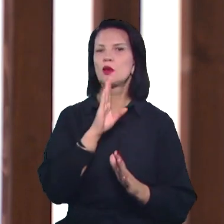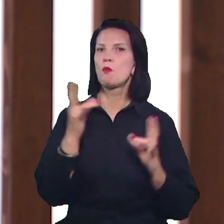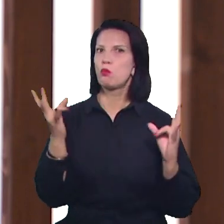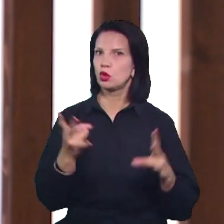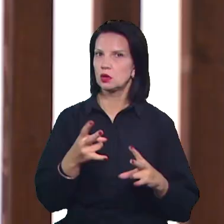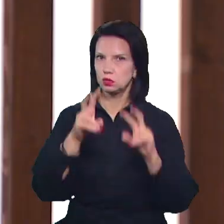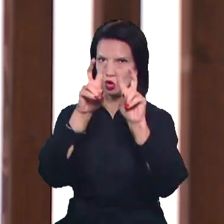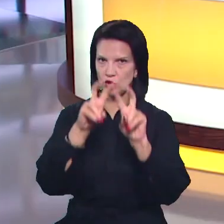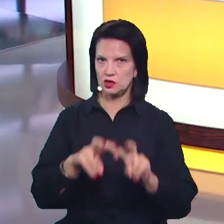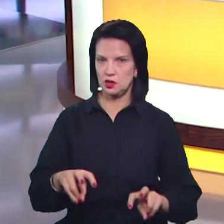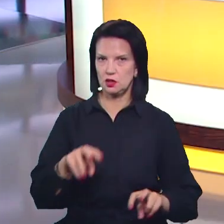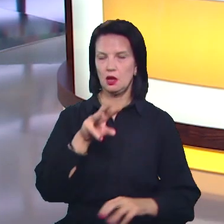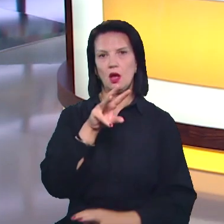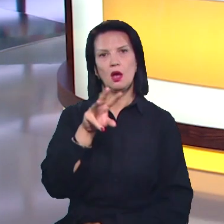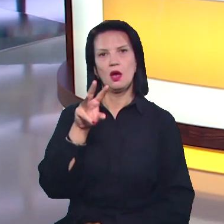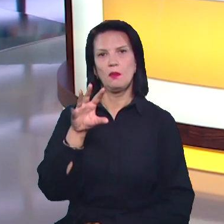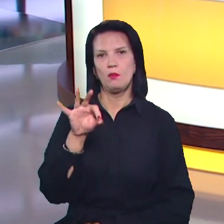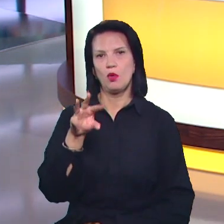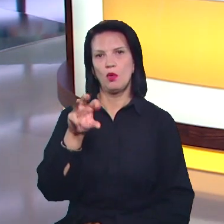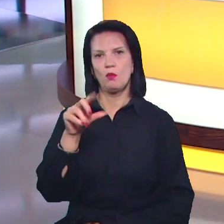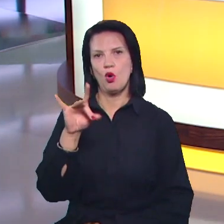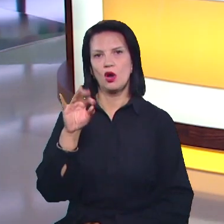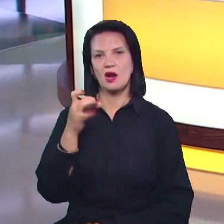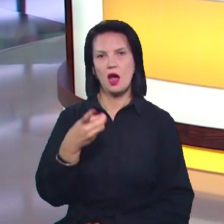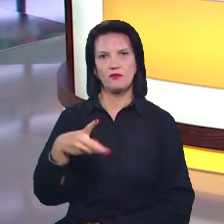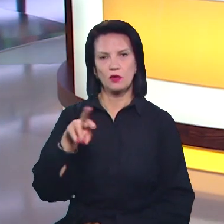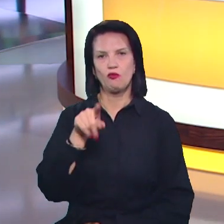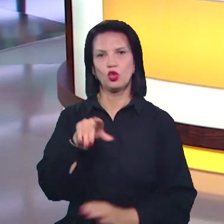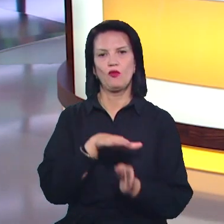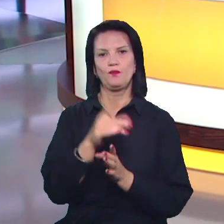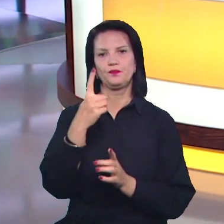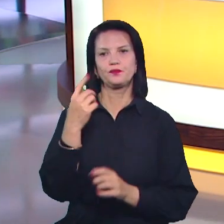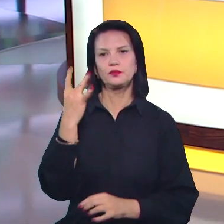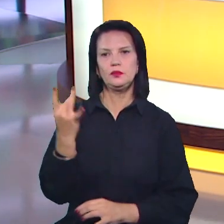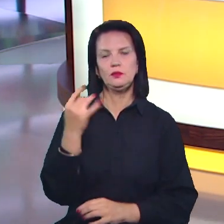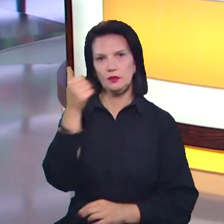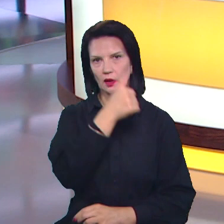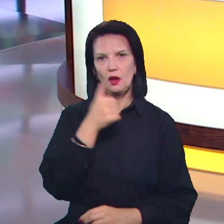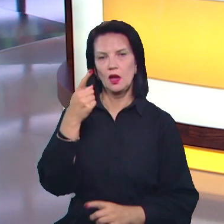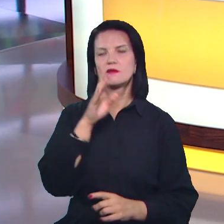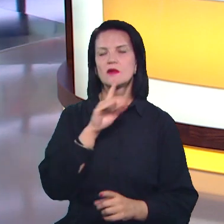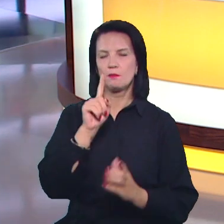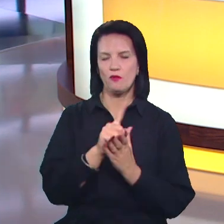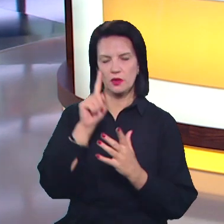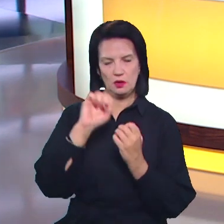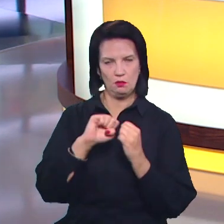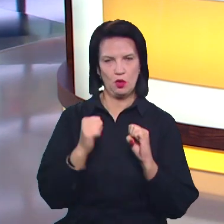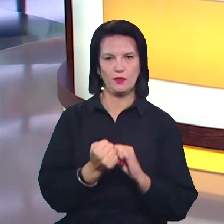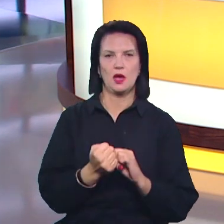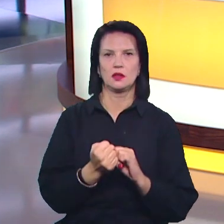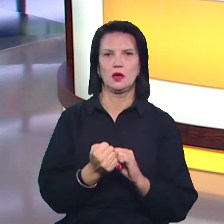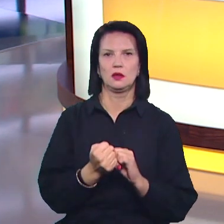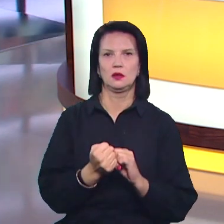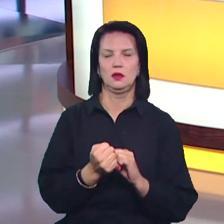дослідження мамографічне. Воно також виконується один раз на рік, і це жінки повинні пам'ятати, тому що саме